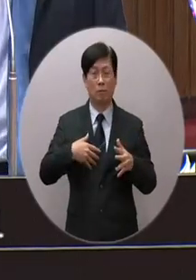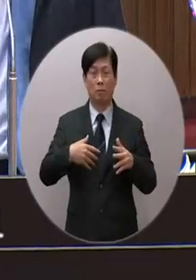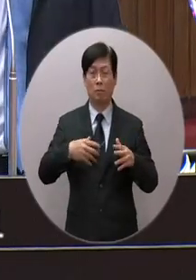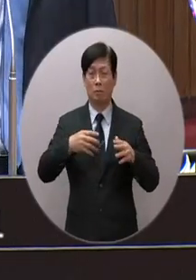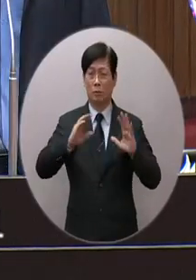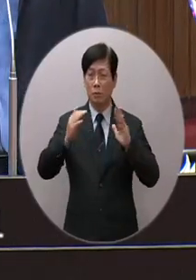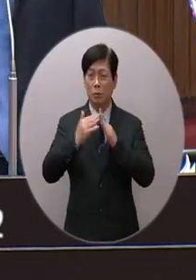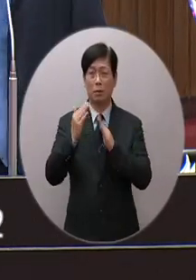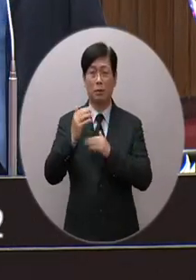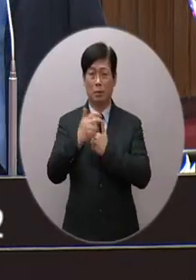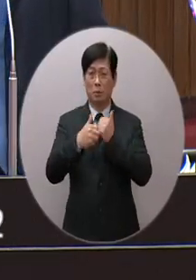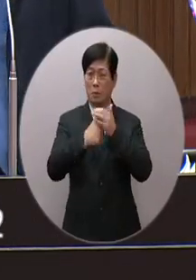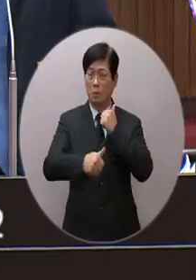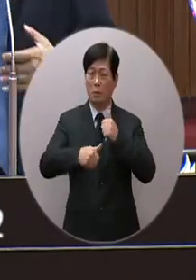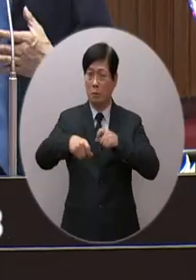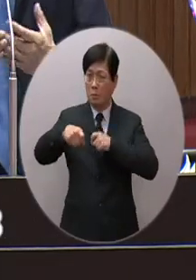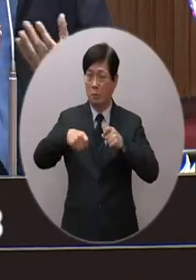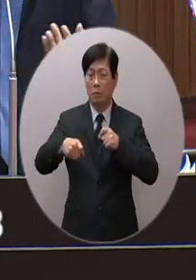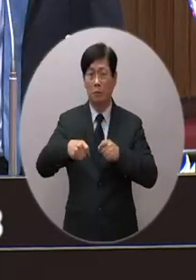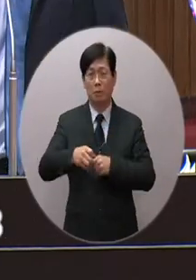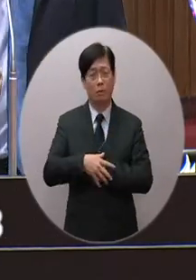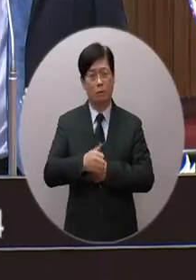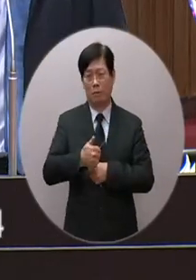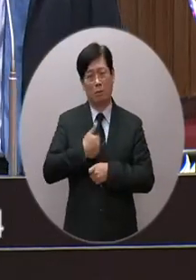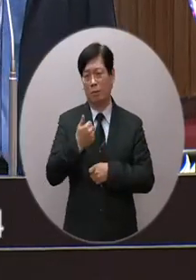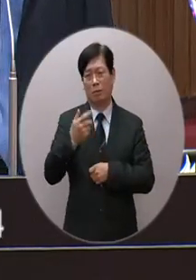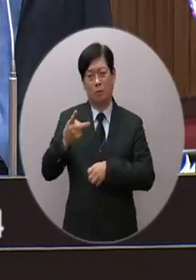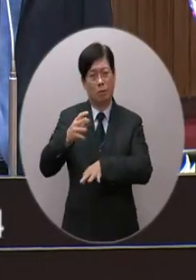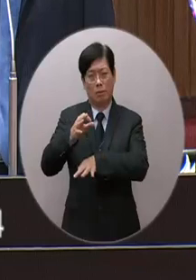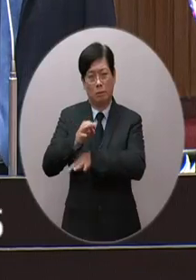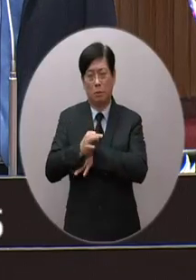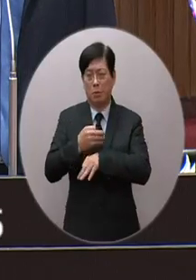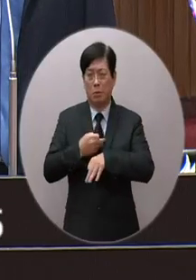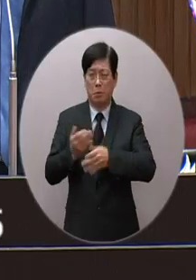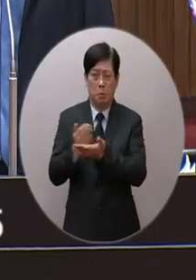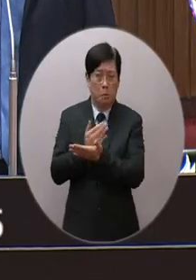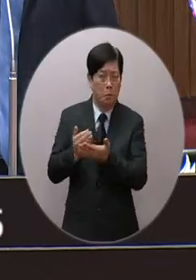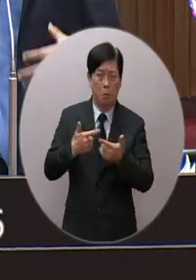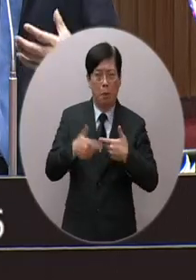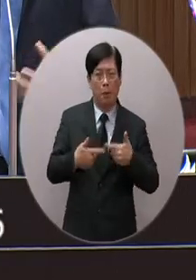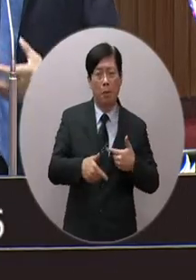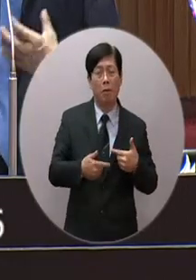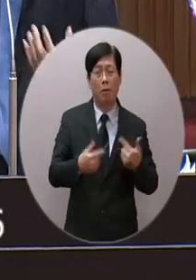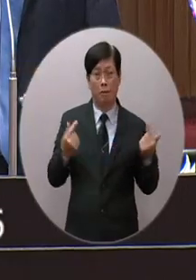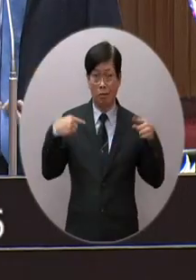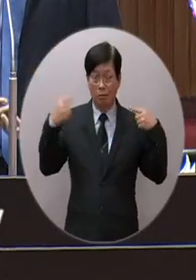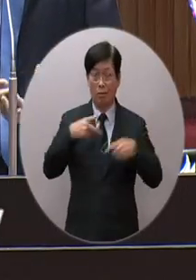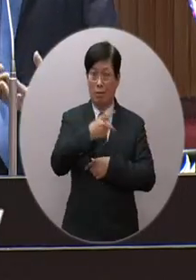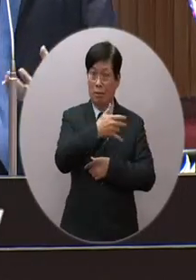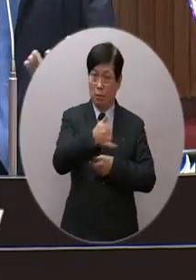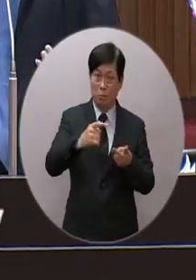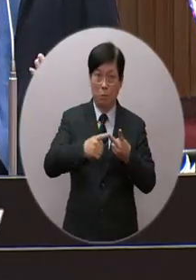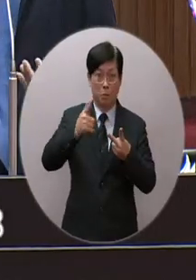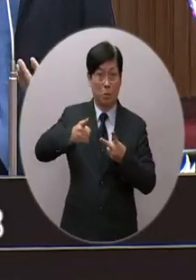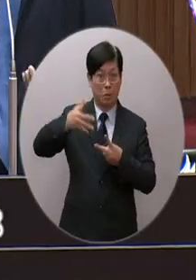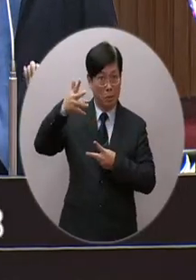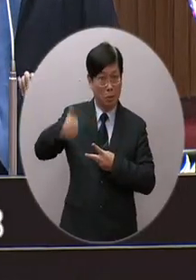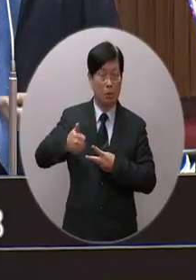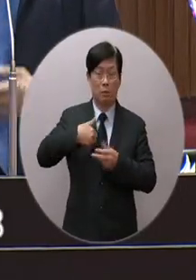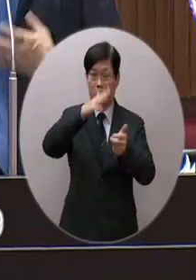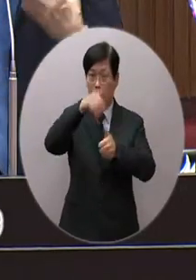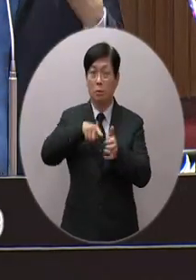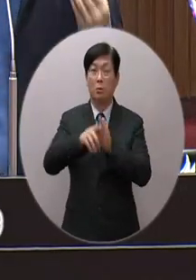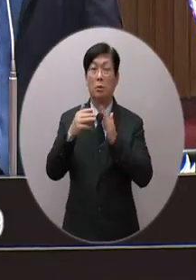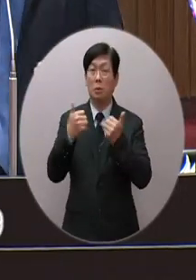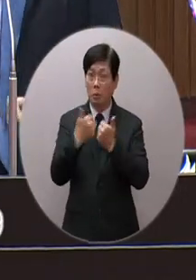的卫生政策呢，拢无合法评估规划。好、哦，当时啊，一个科员、一个科长召一个专家